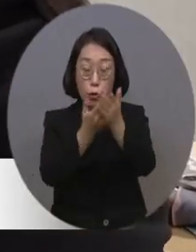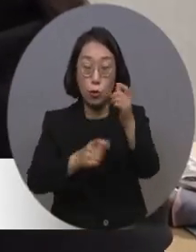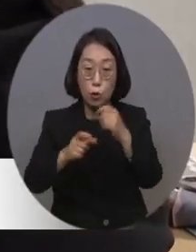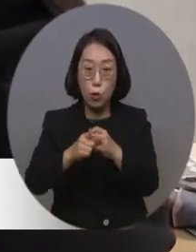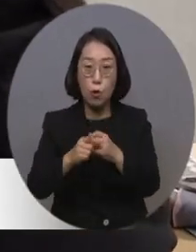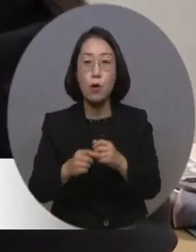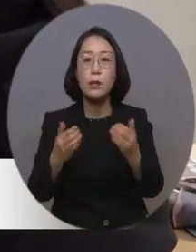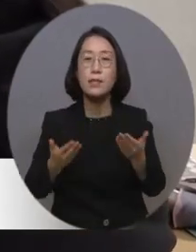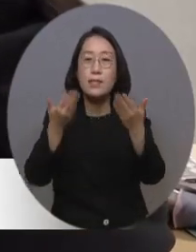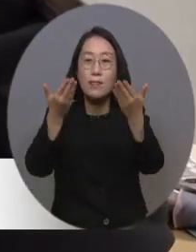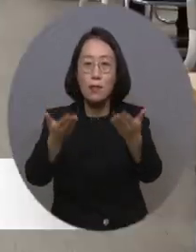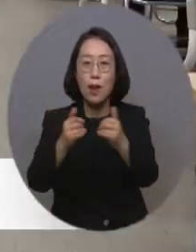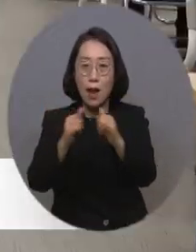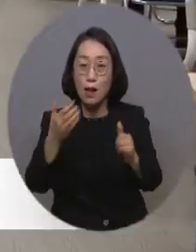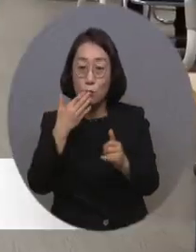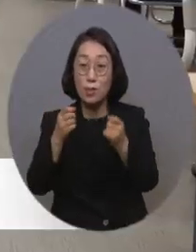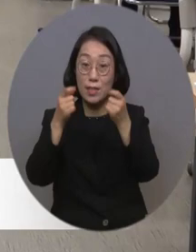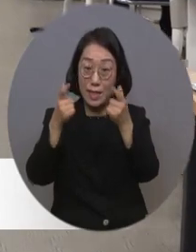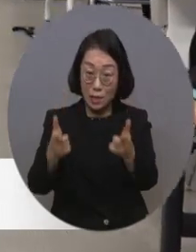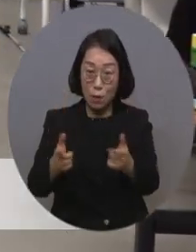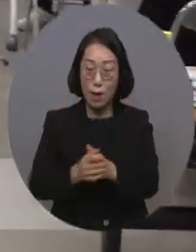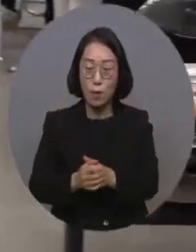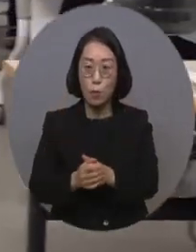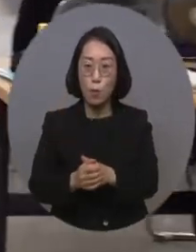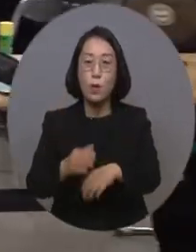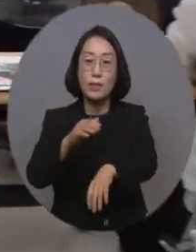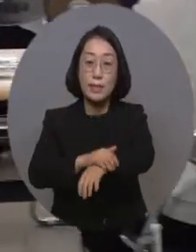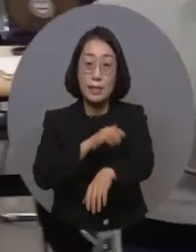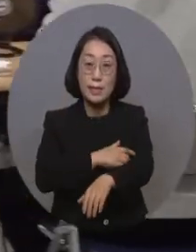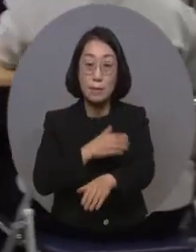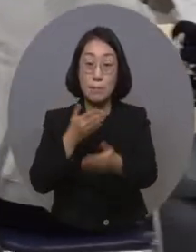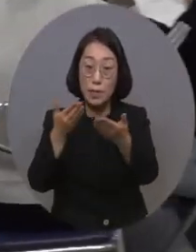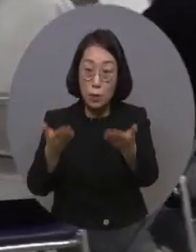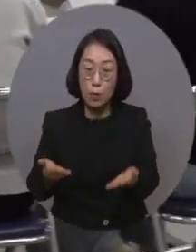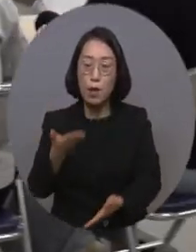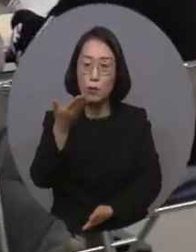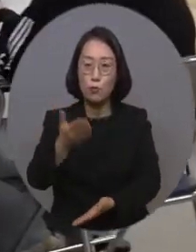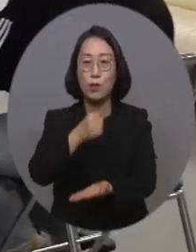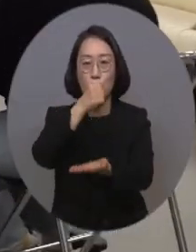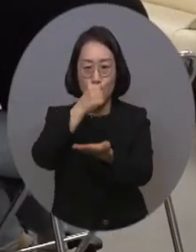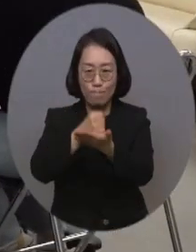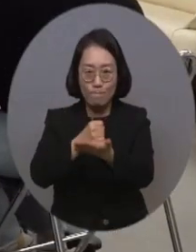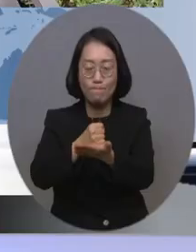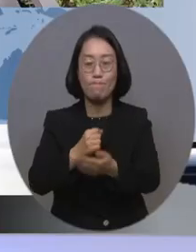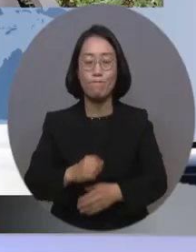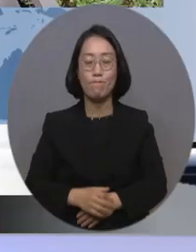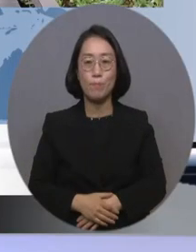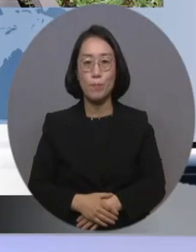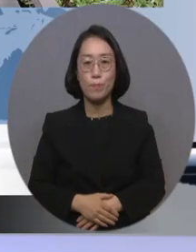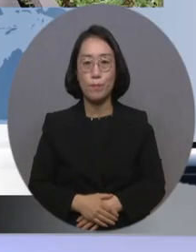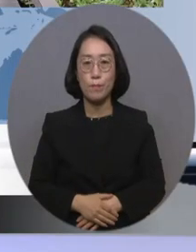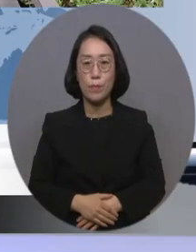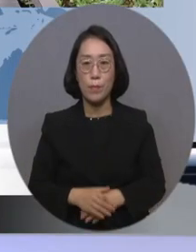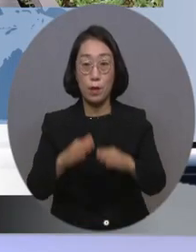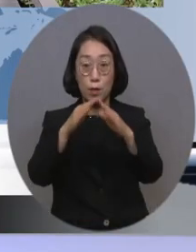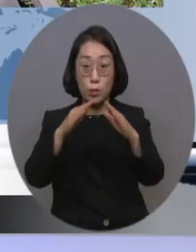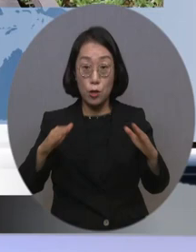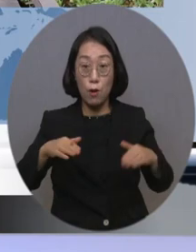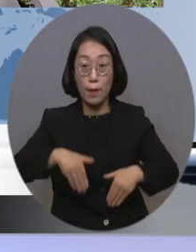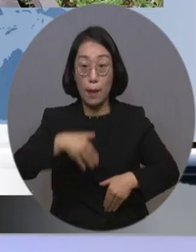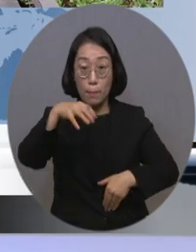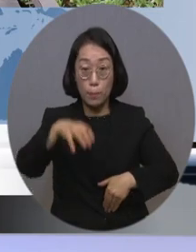봉사의 기쁨을 느끼고 전공 영역을 실습할 기회가 되길 바란다고 밝혔습니다. 전라남도가